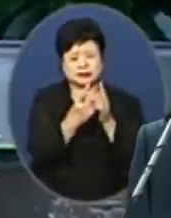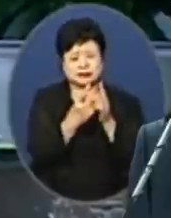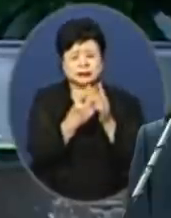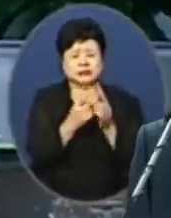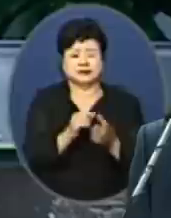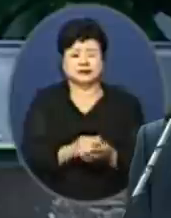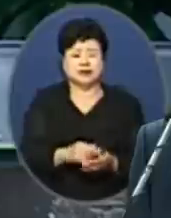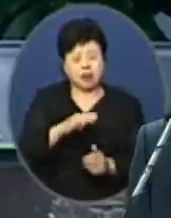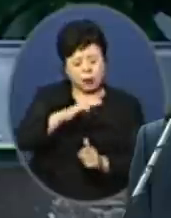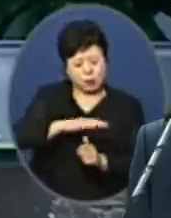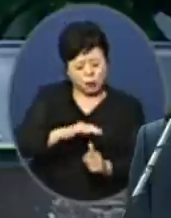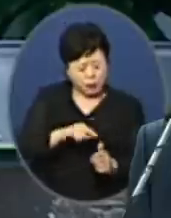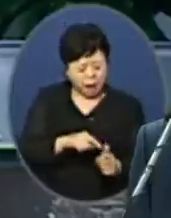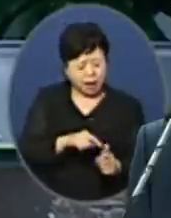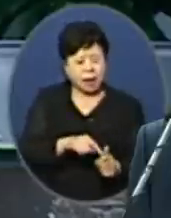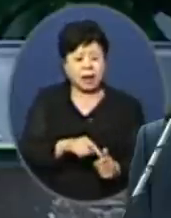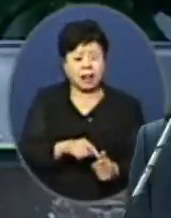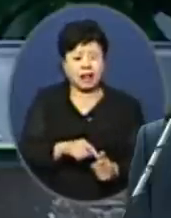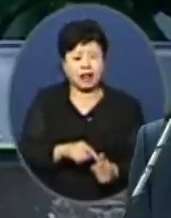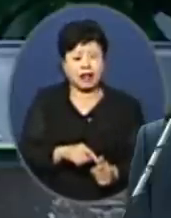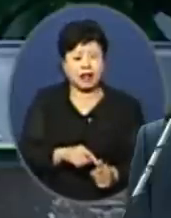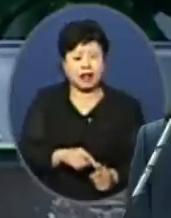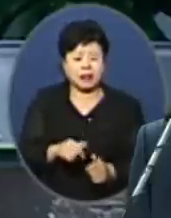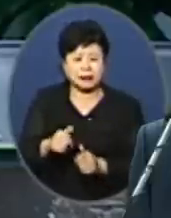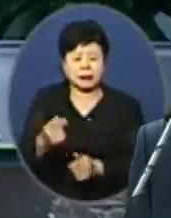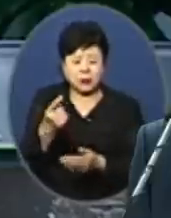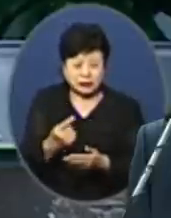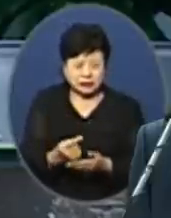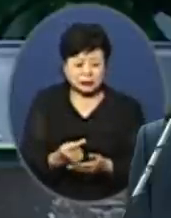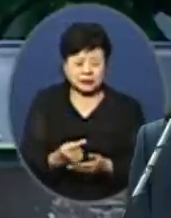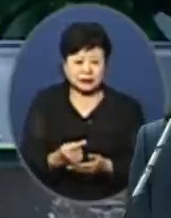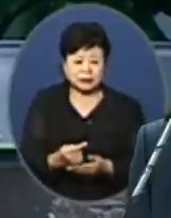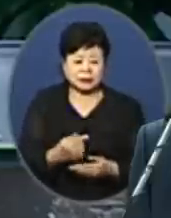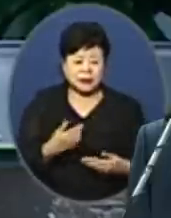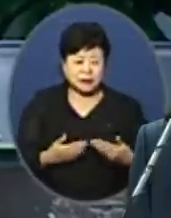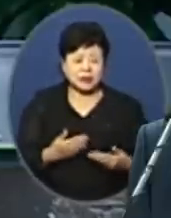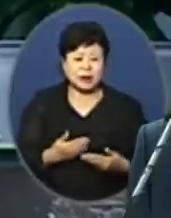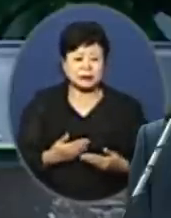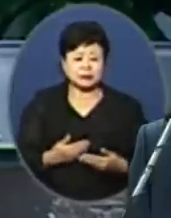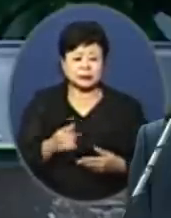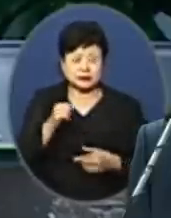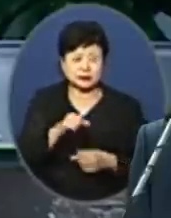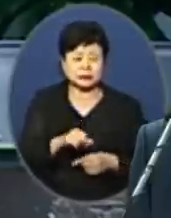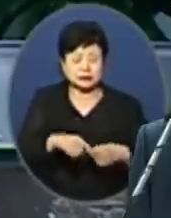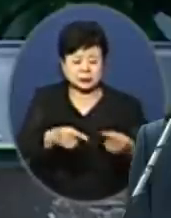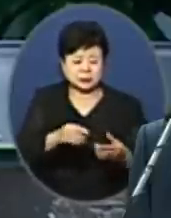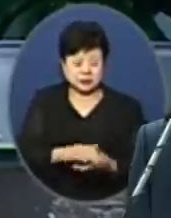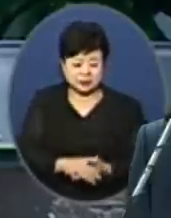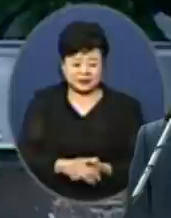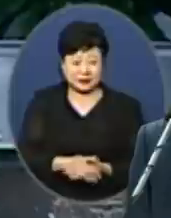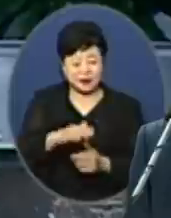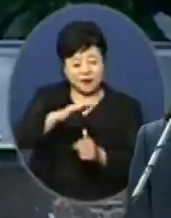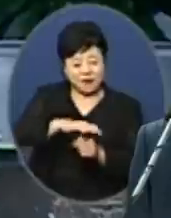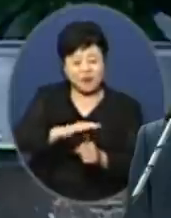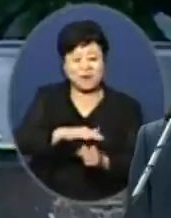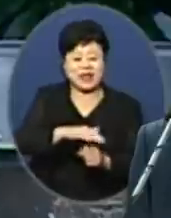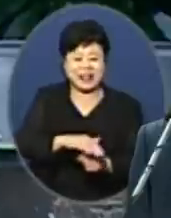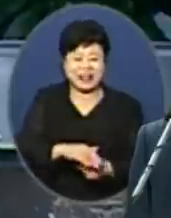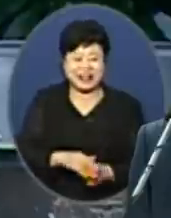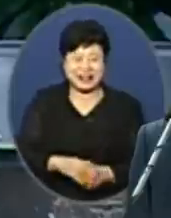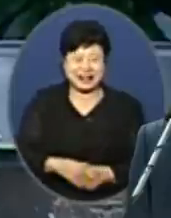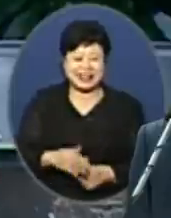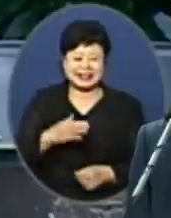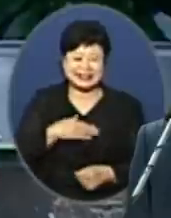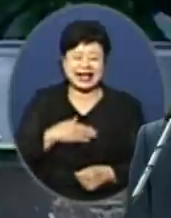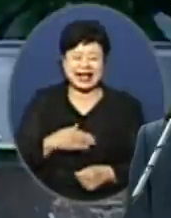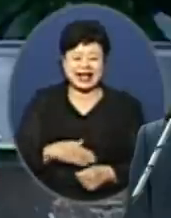이 소년이 들어오자 했을 때 따라왔는데 이 바쁜데 내가 허락 안 받고 들어와서 어떻게 합니까? 소년이 왜 그렇습니까?